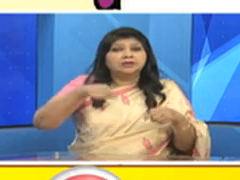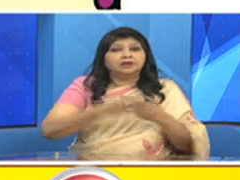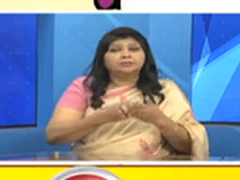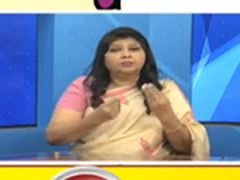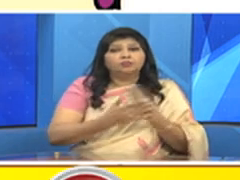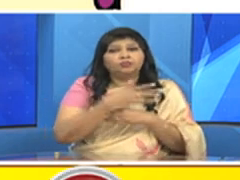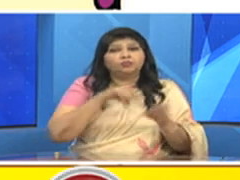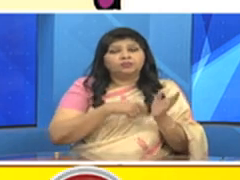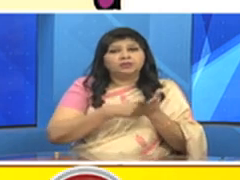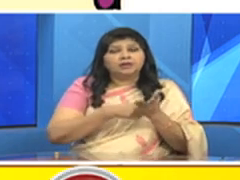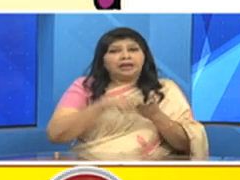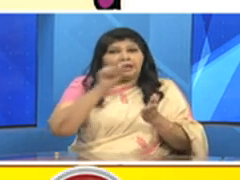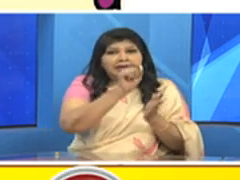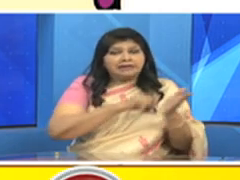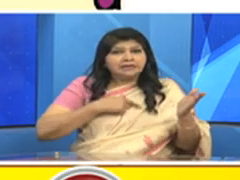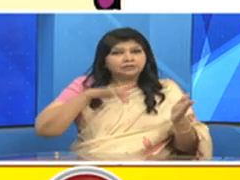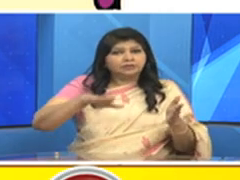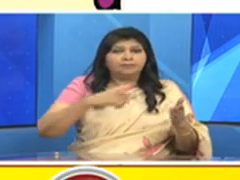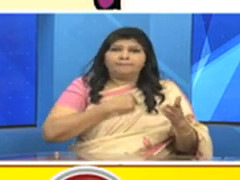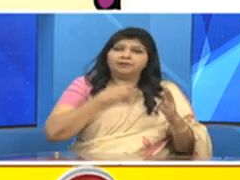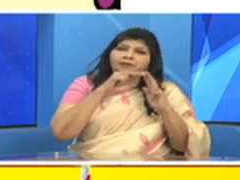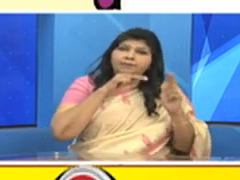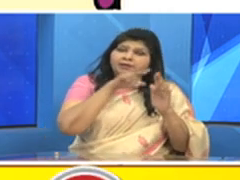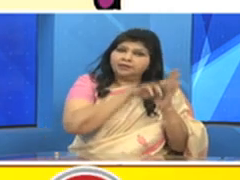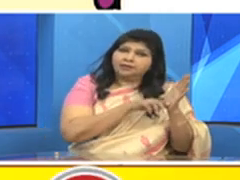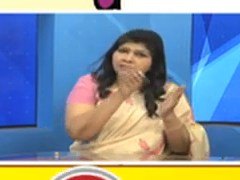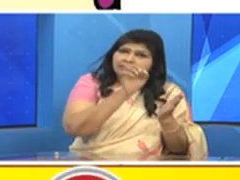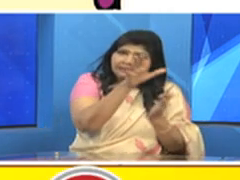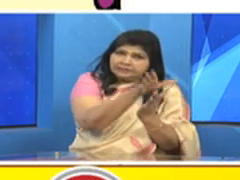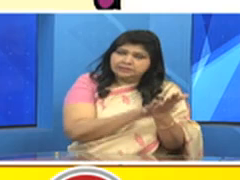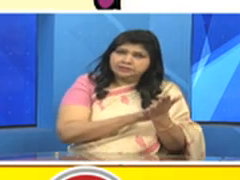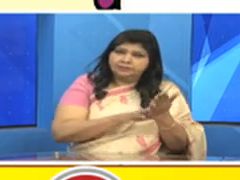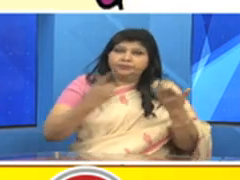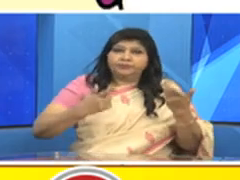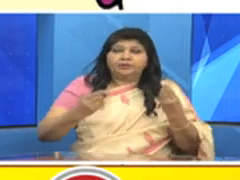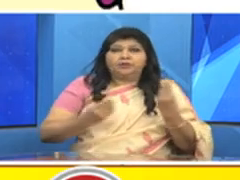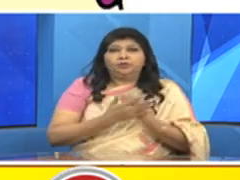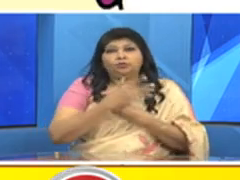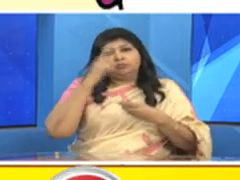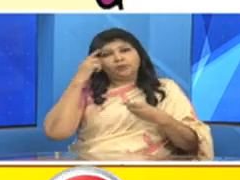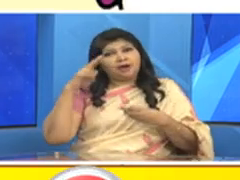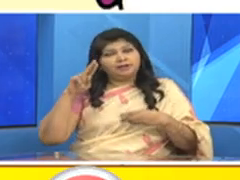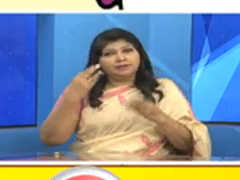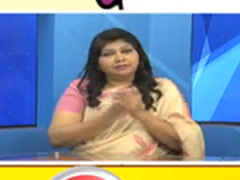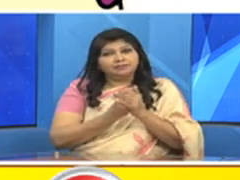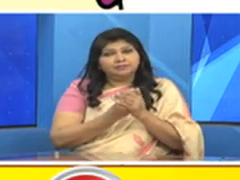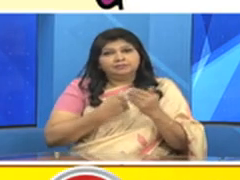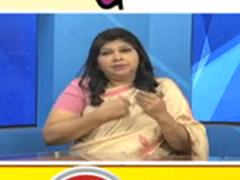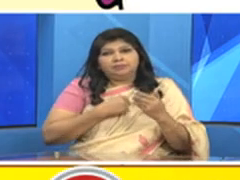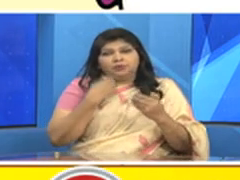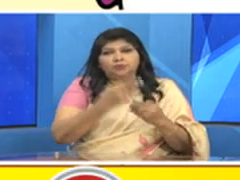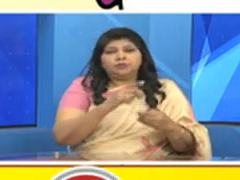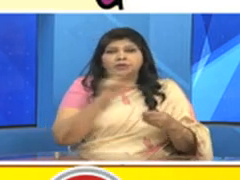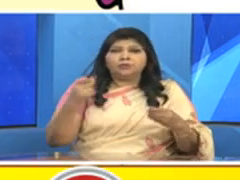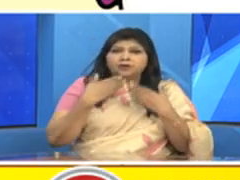नए साल के रिजोल्यूशन के लिए मन की बात चार्टर ये बहुत ही इनोवेटिव है। मैं अपनी ओर से